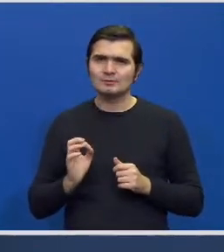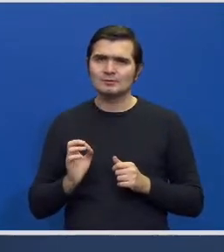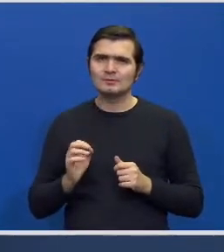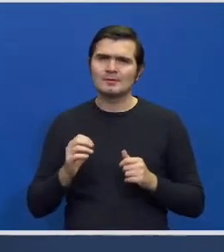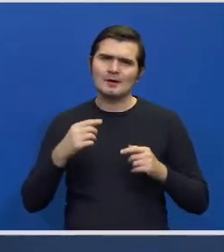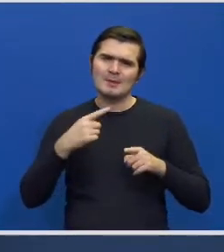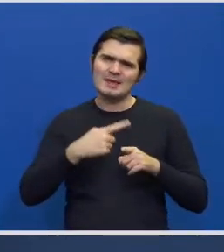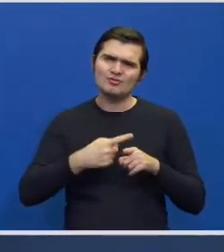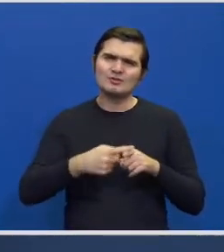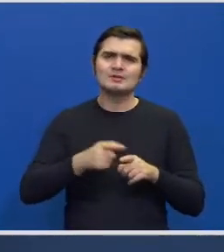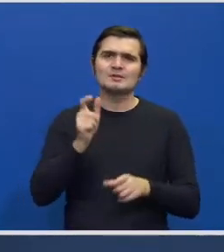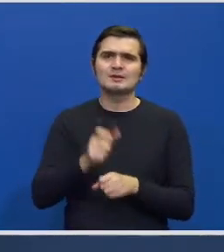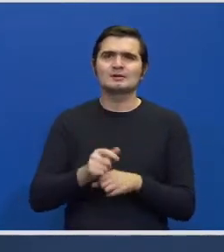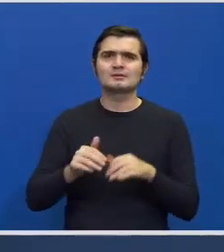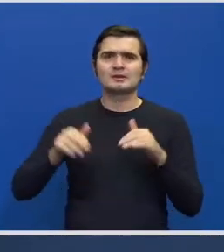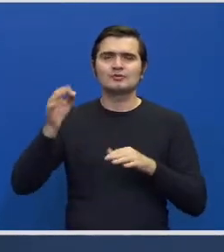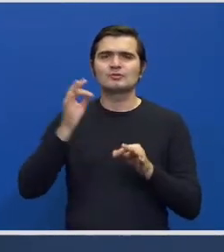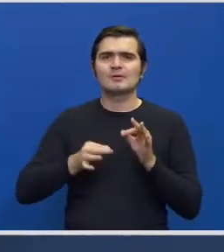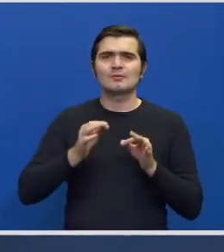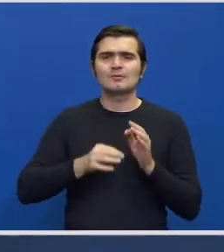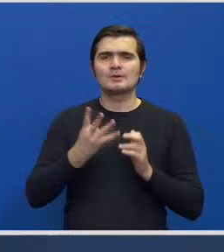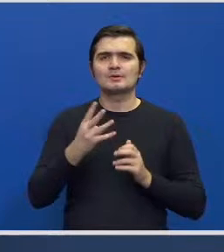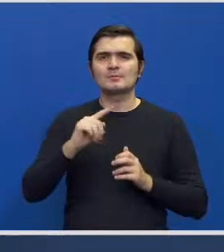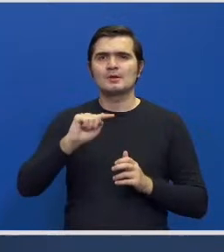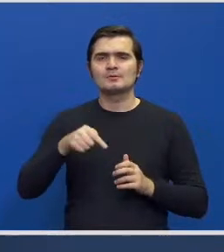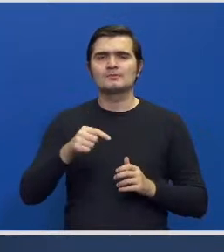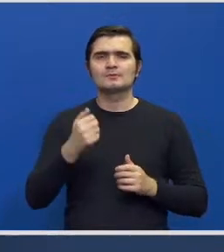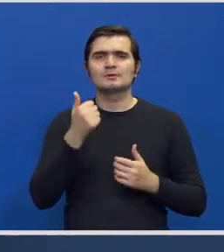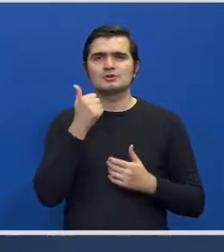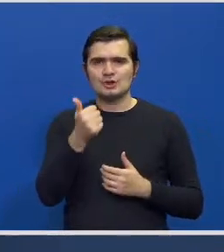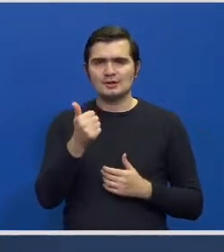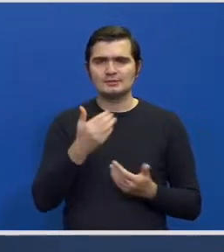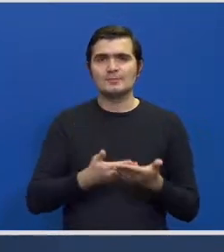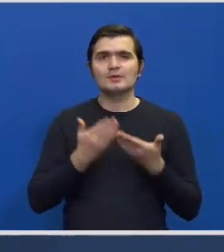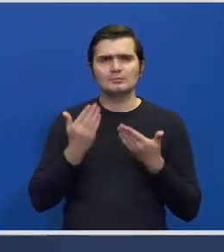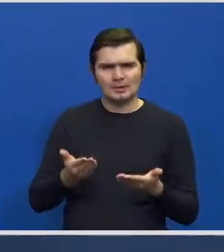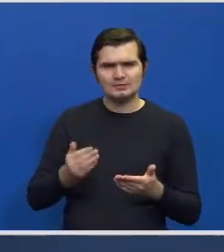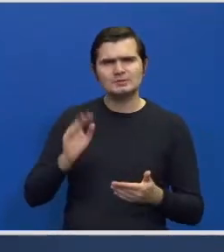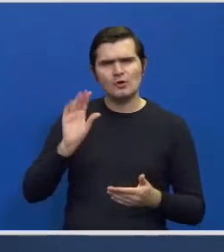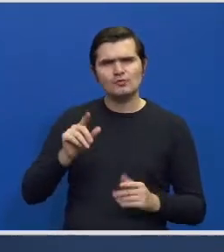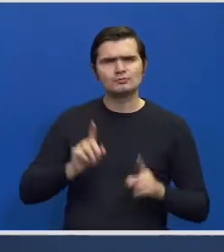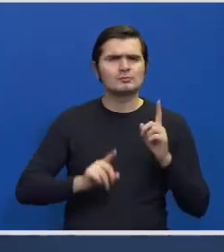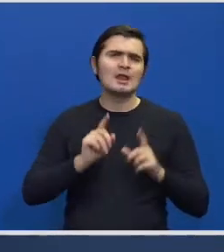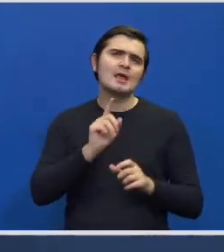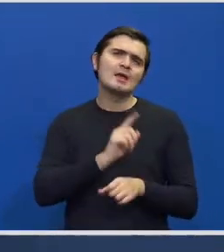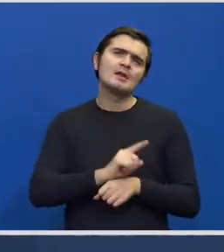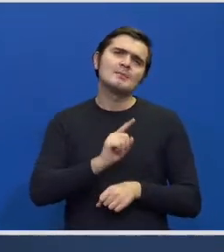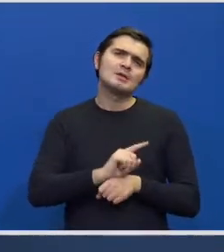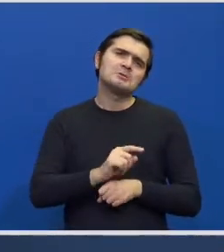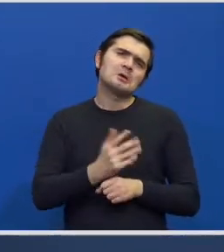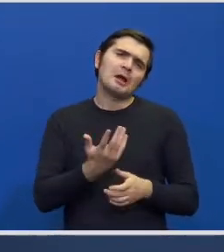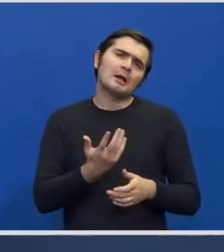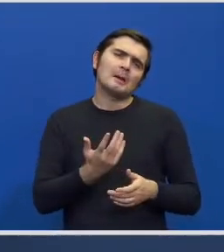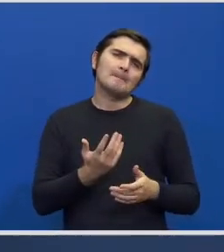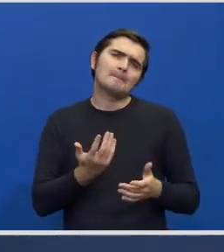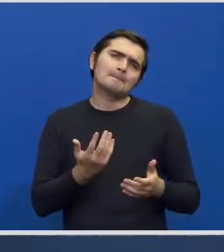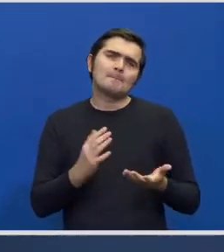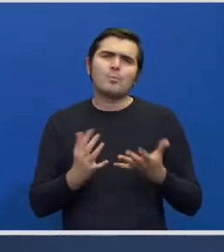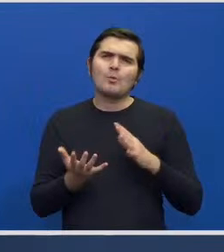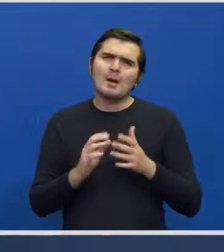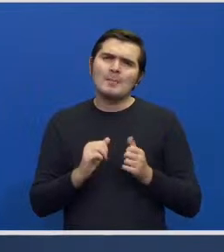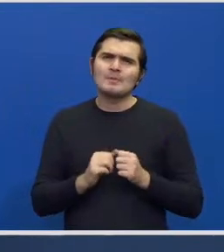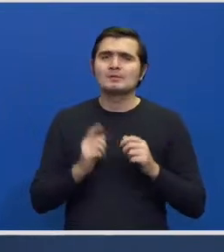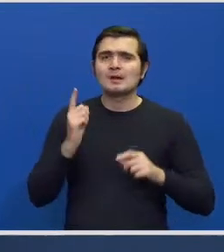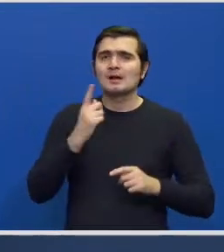economică de 2,8% în încetinire față de creșterea economică din 4,6%, de aceea au fost și elemente care